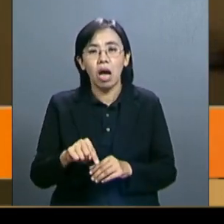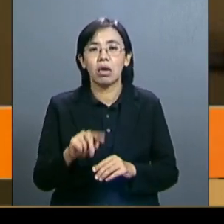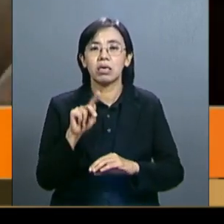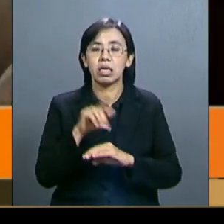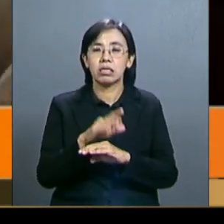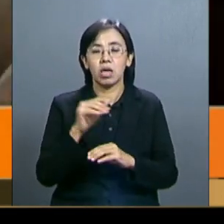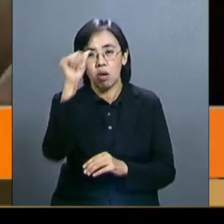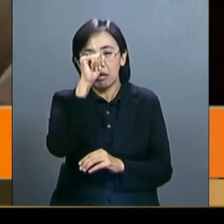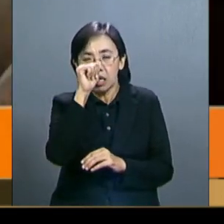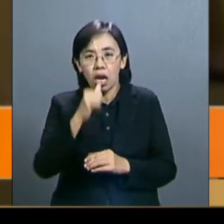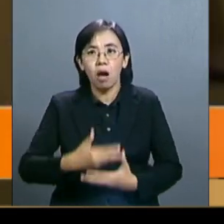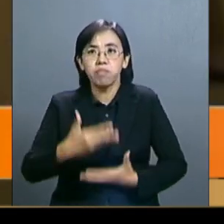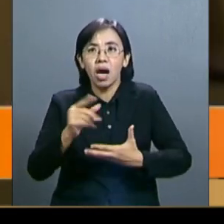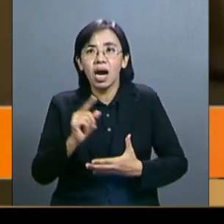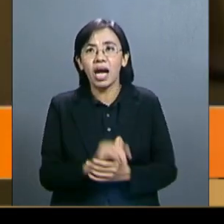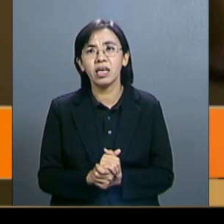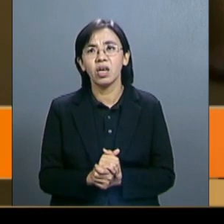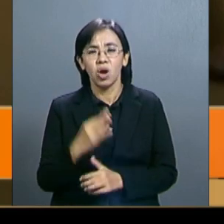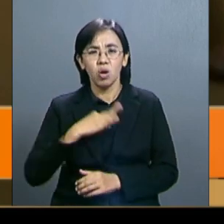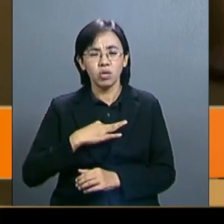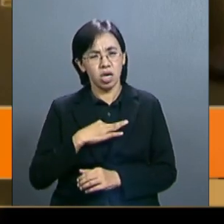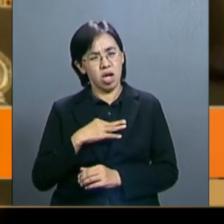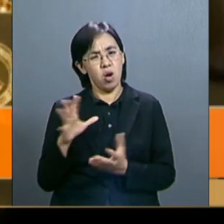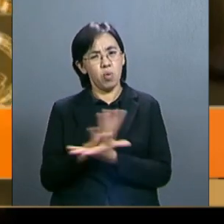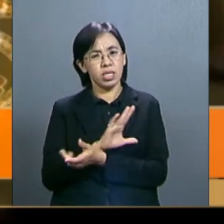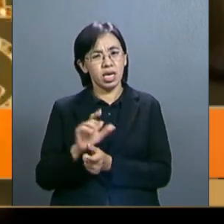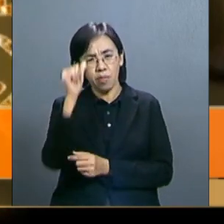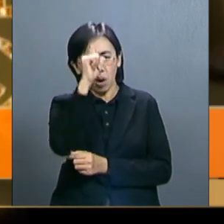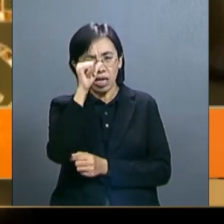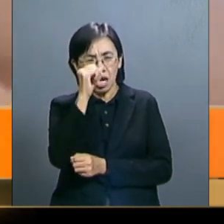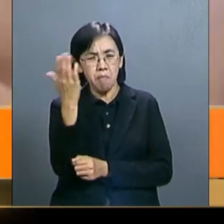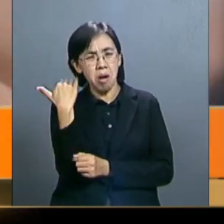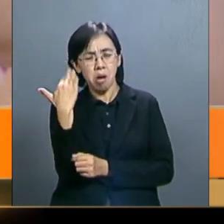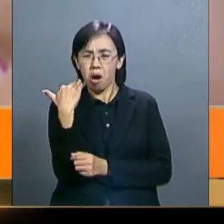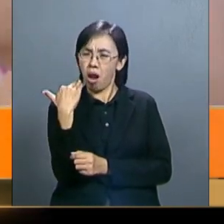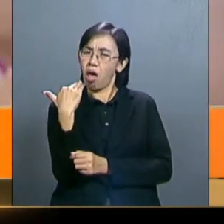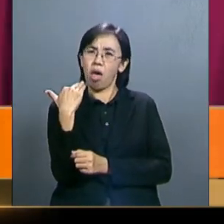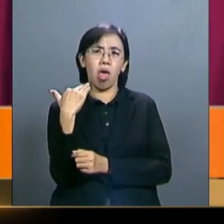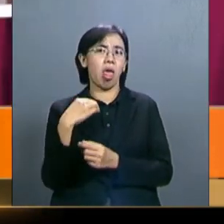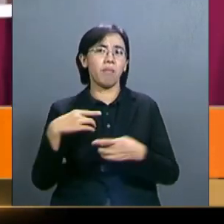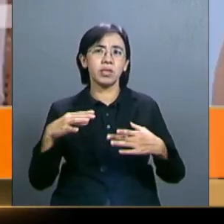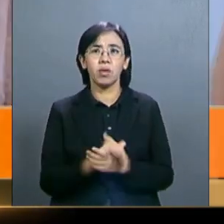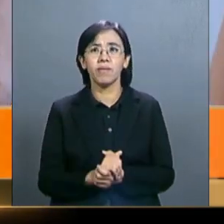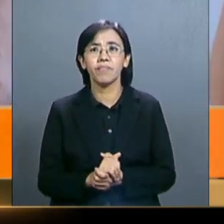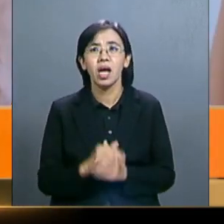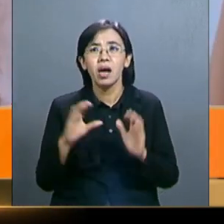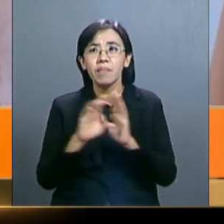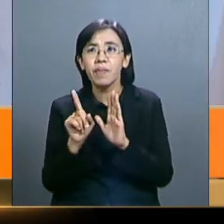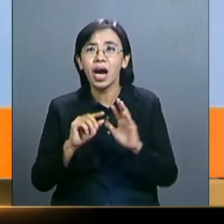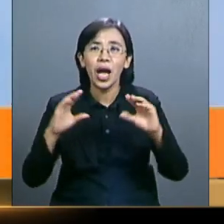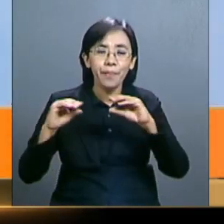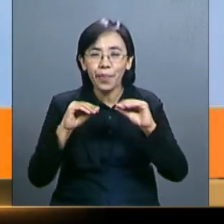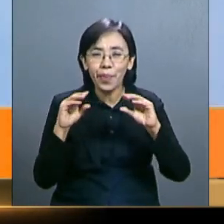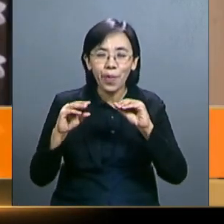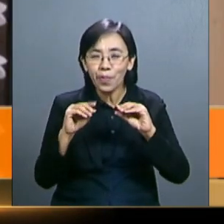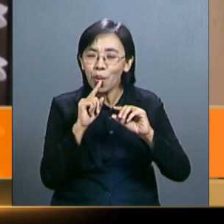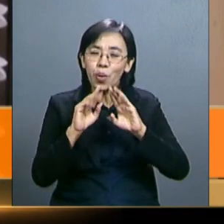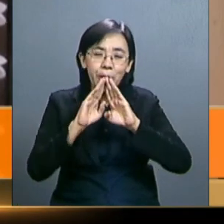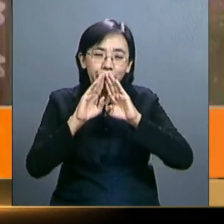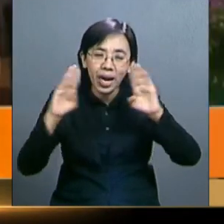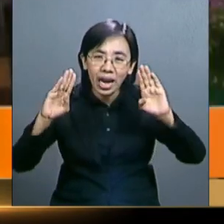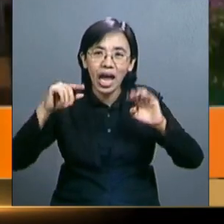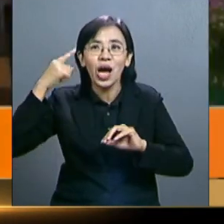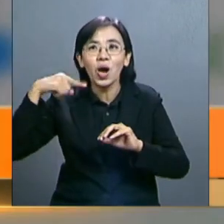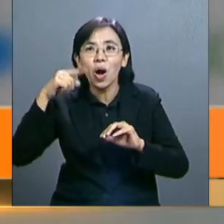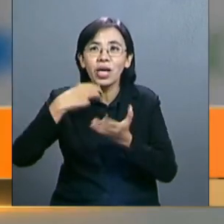เดียเพราะถือเป็นการทำลายขนบเดิมของสังคมอินเดียโดยเฉพาะการฉายให้เห็นการพูดคุยกันอย่างเปิดเผยของผู้หญิ